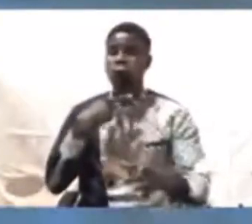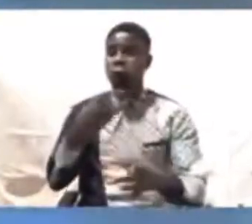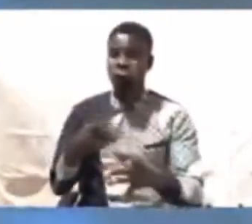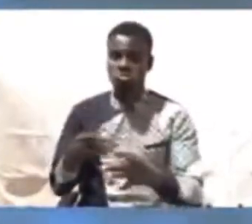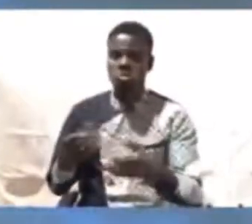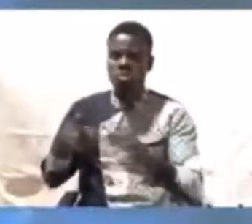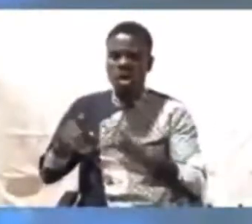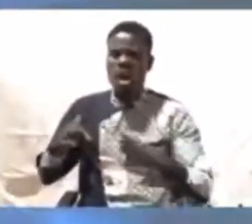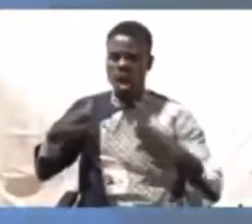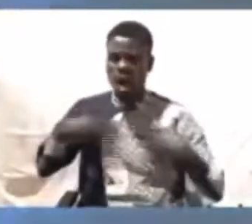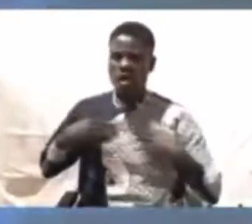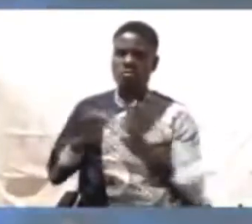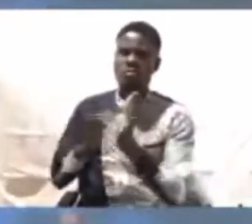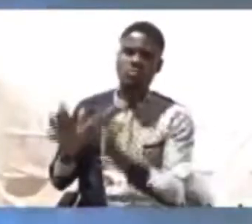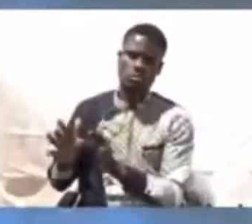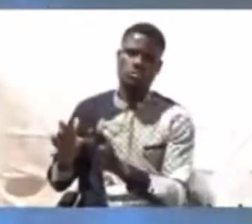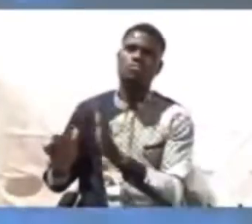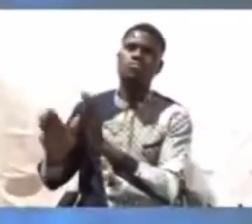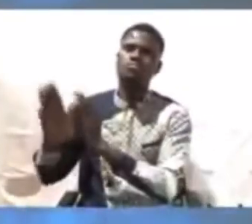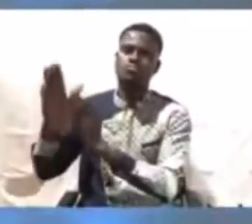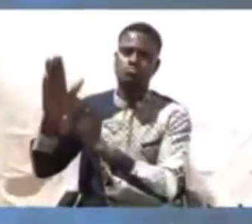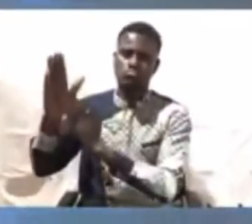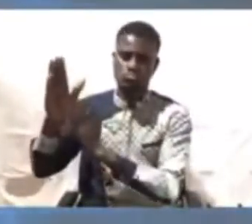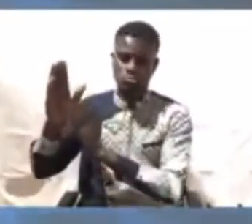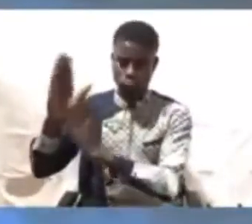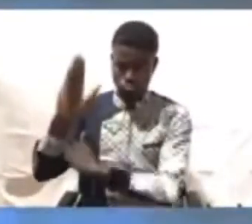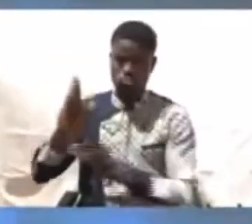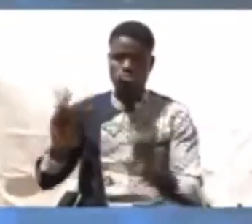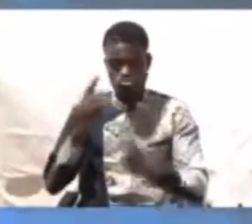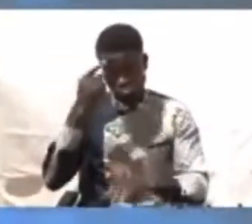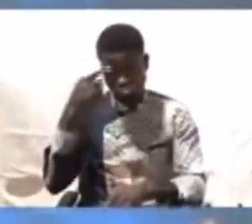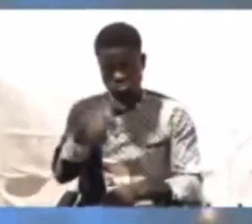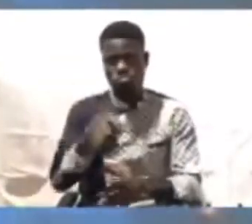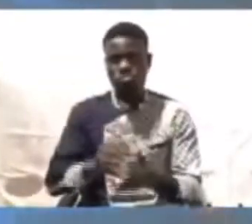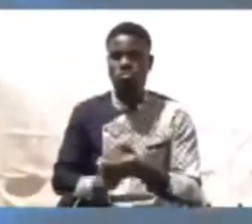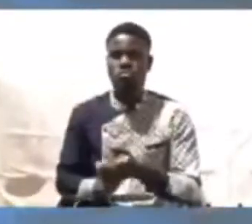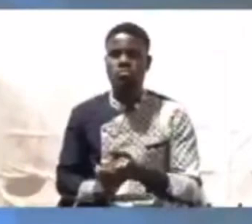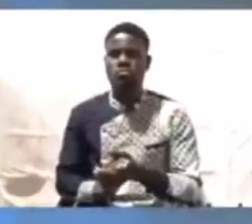ni se o mo ya be dru be bi no na abe mo bu